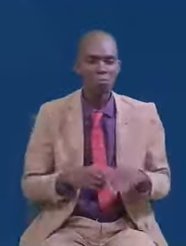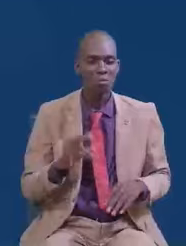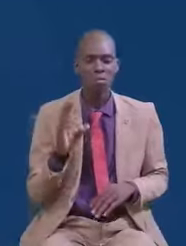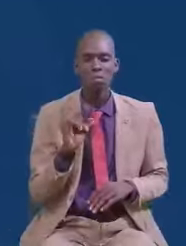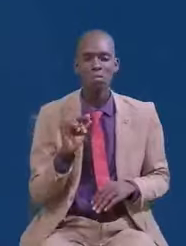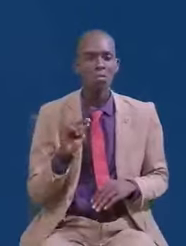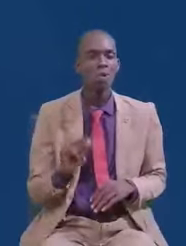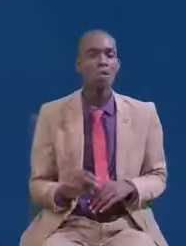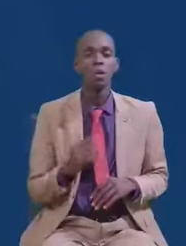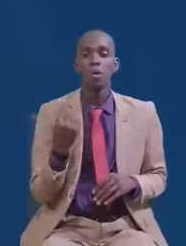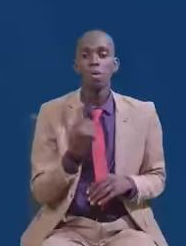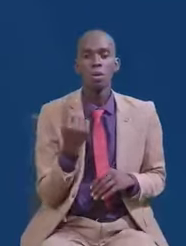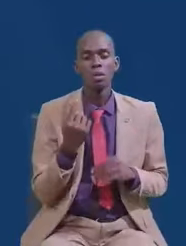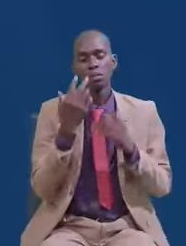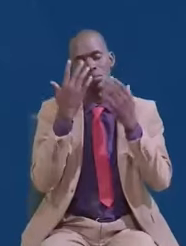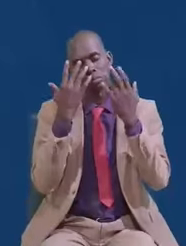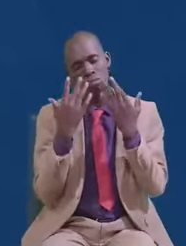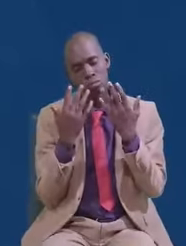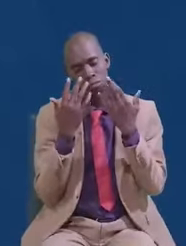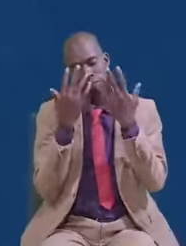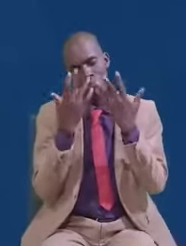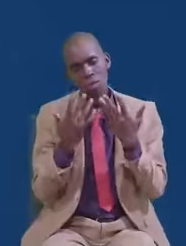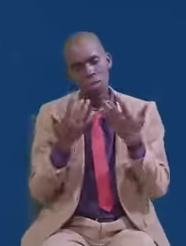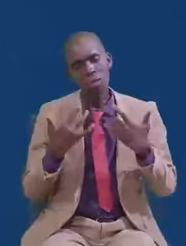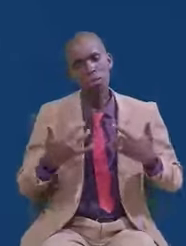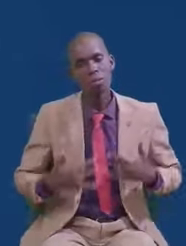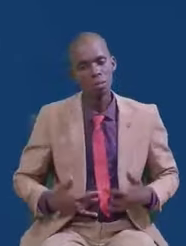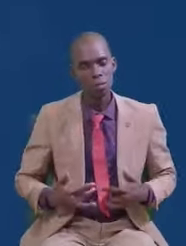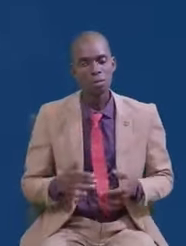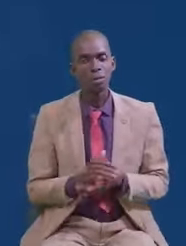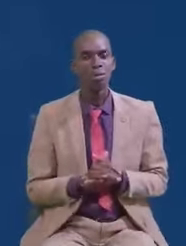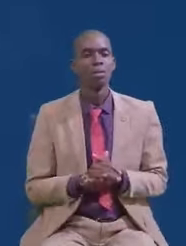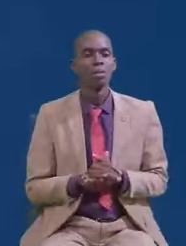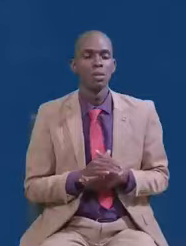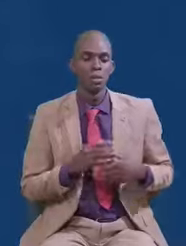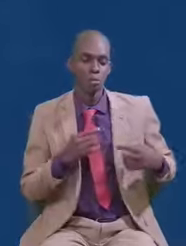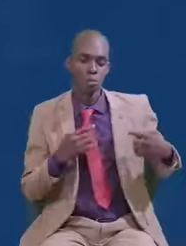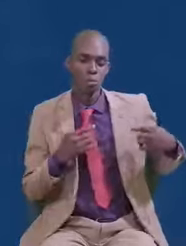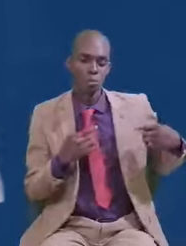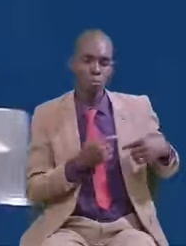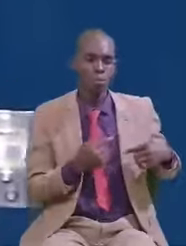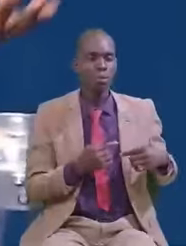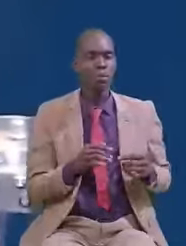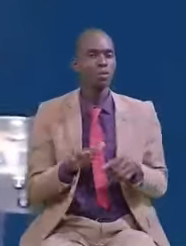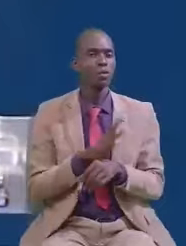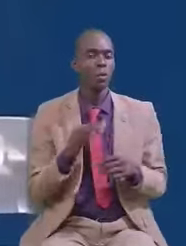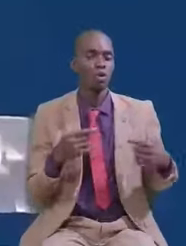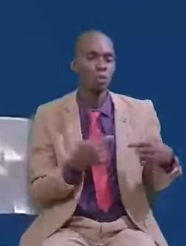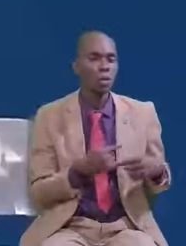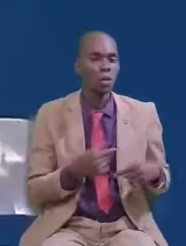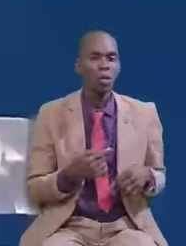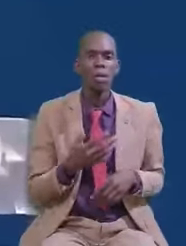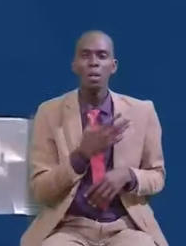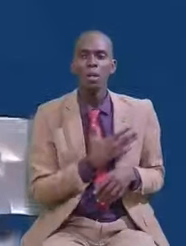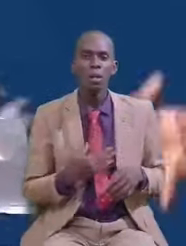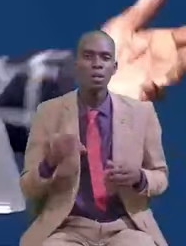La tristesse et l'anxiété. Le chagrin et le grief et la douleur. Je suis ton